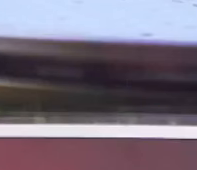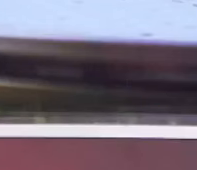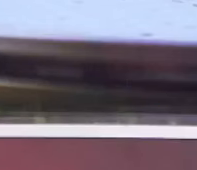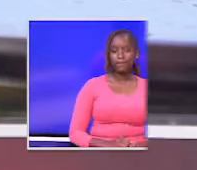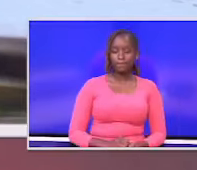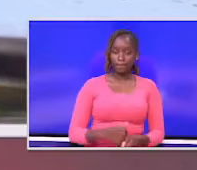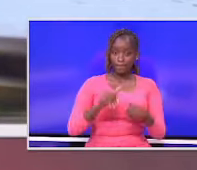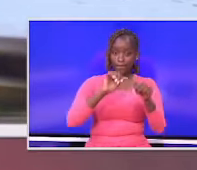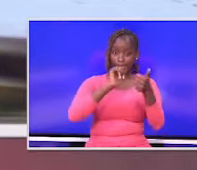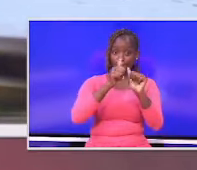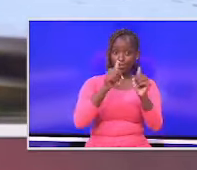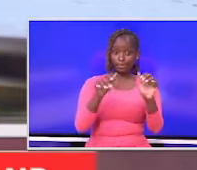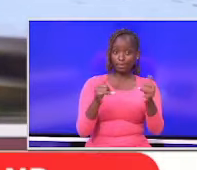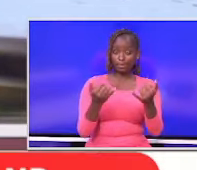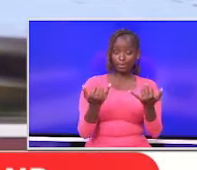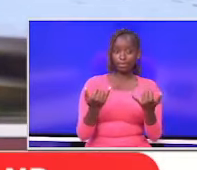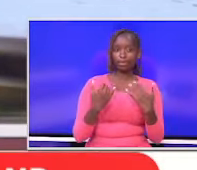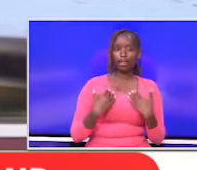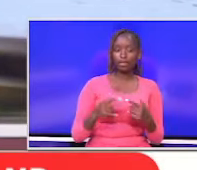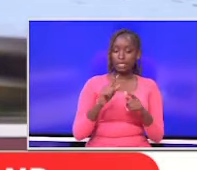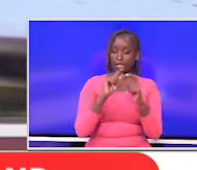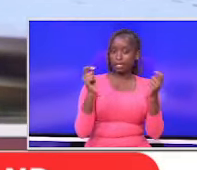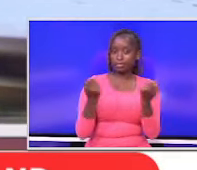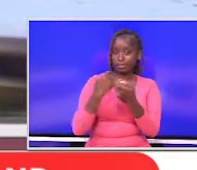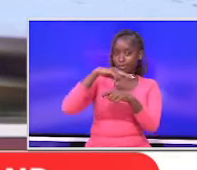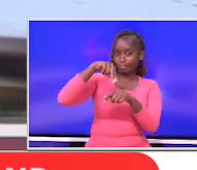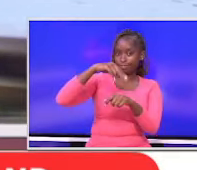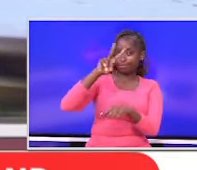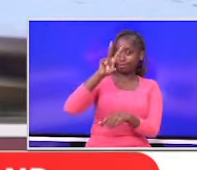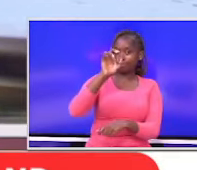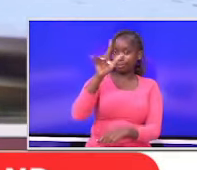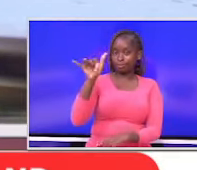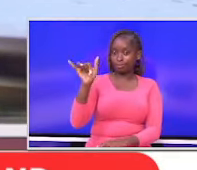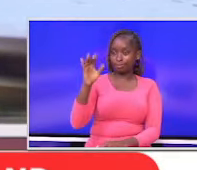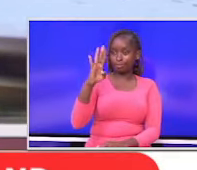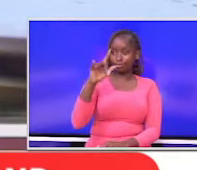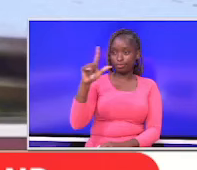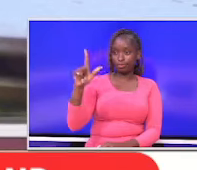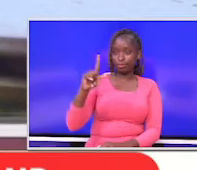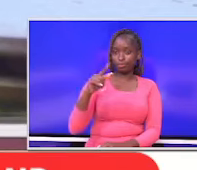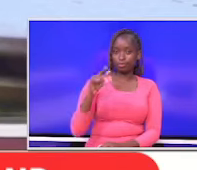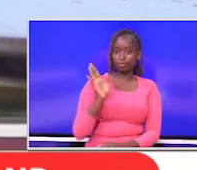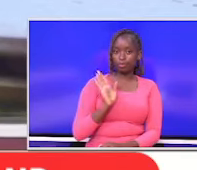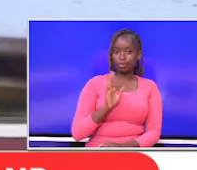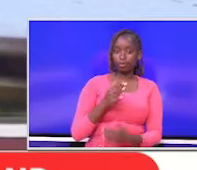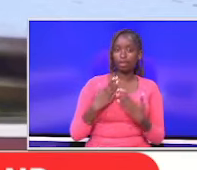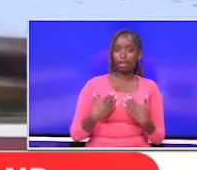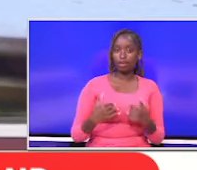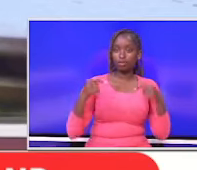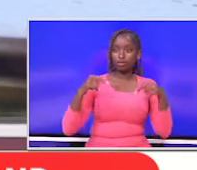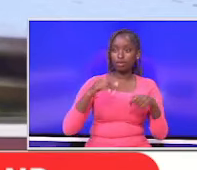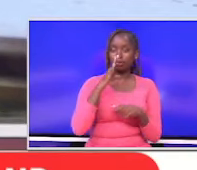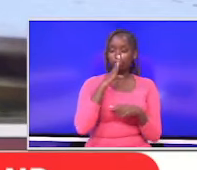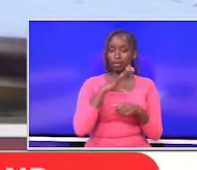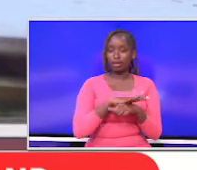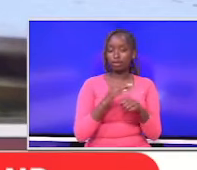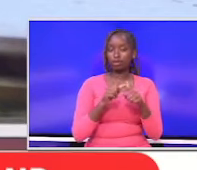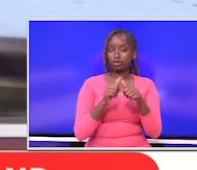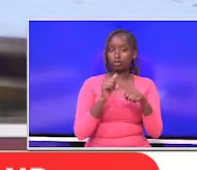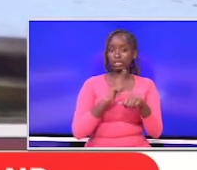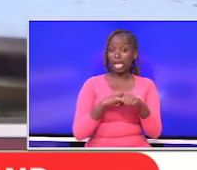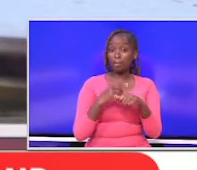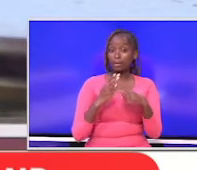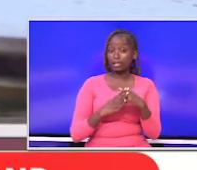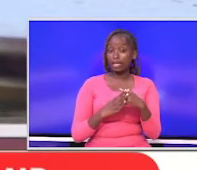Tukiingia michezoni, mtazamaji, ni kwamba timu ya taifa ya voleboli ya wanawake Malkia Strikers leo usiku mwendo wa saa 4 watakutana